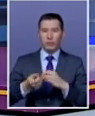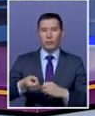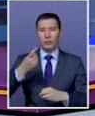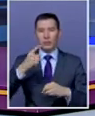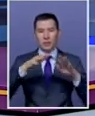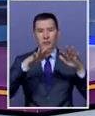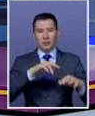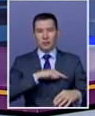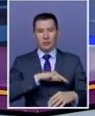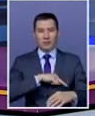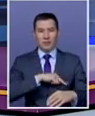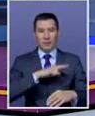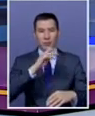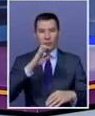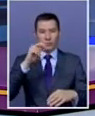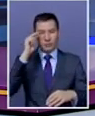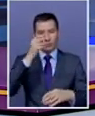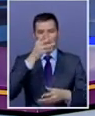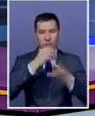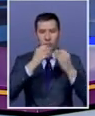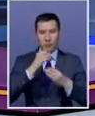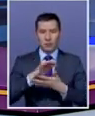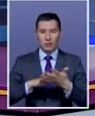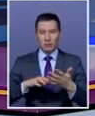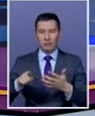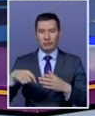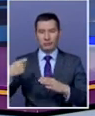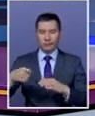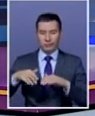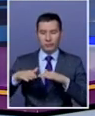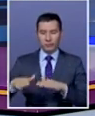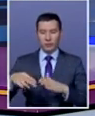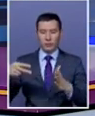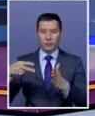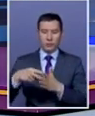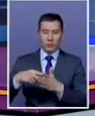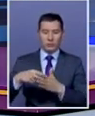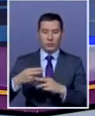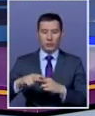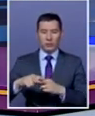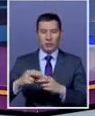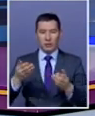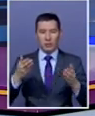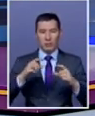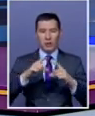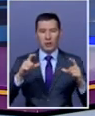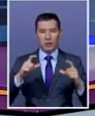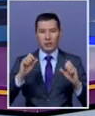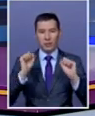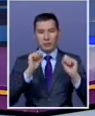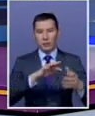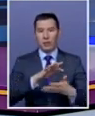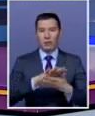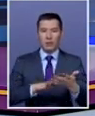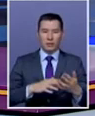қолөнер туындыларын қайда апарам деп бас қатырмайды. Бағасын қойып дүкенге өткізіп кетеді. Ал түскен қаражатты әрі